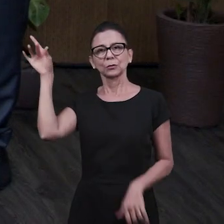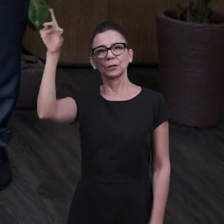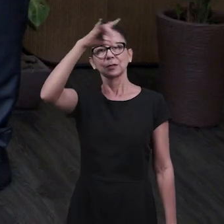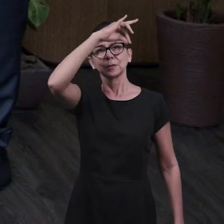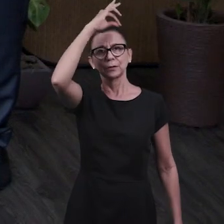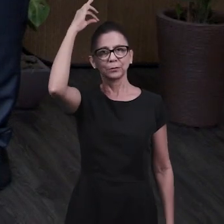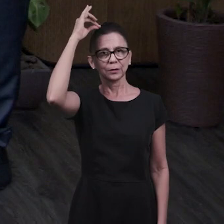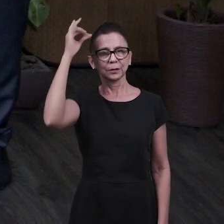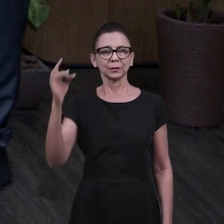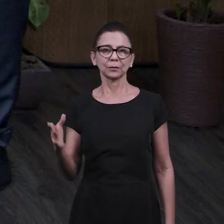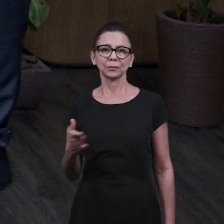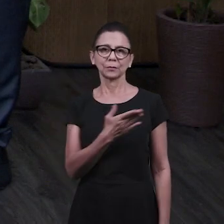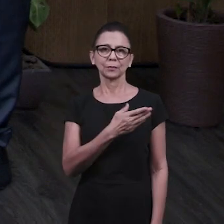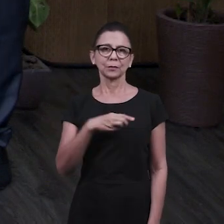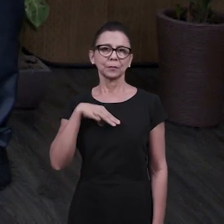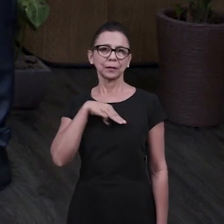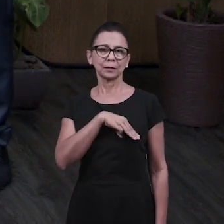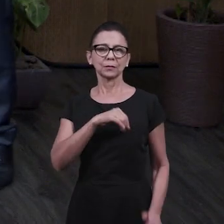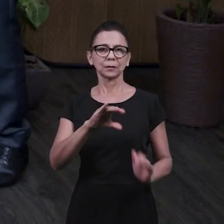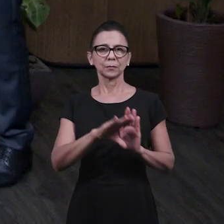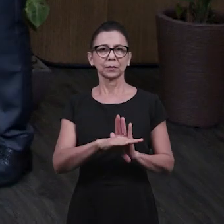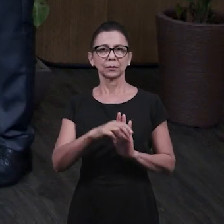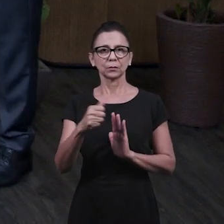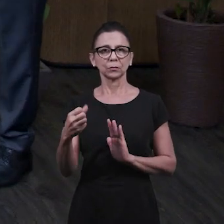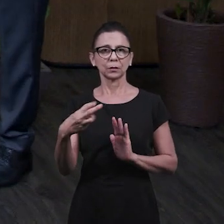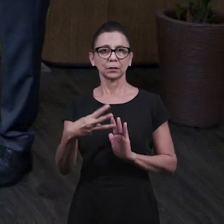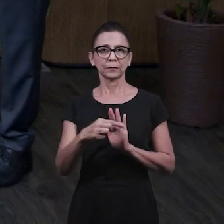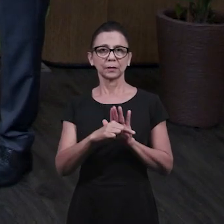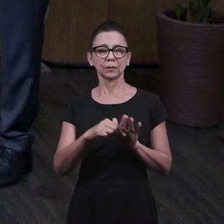13, 23. Mais